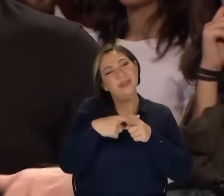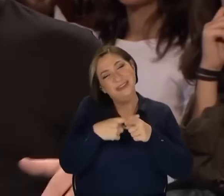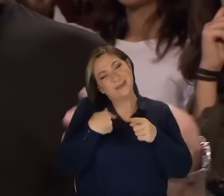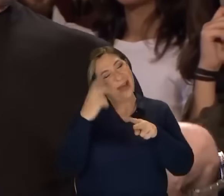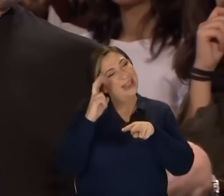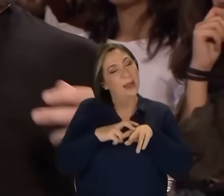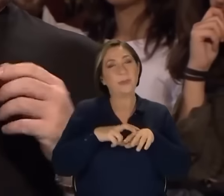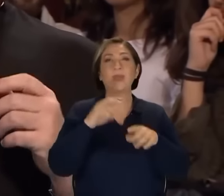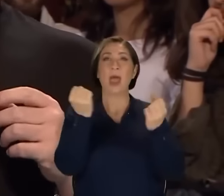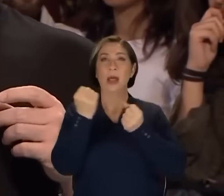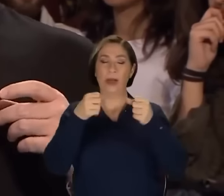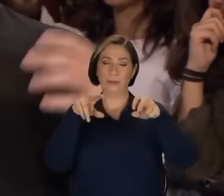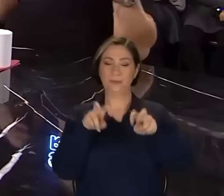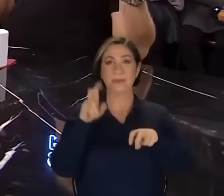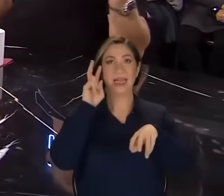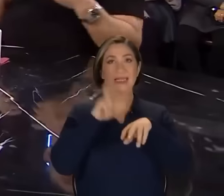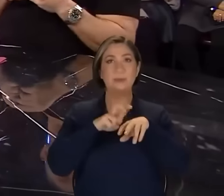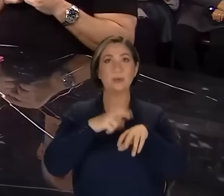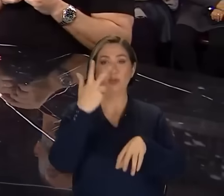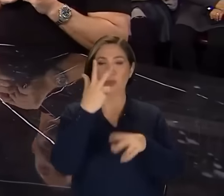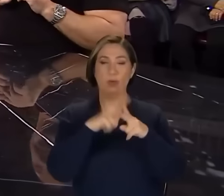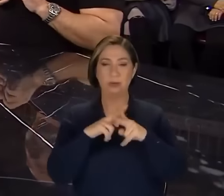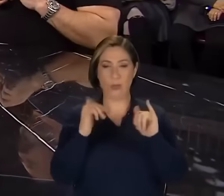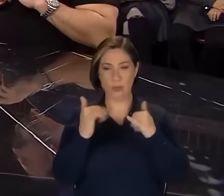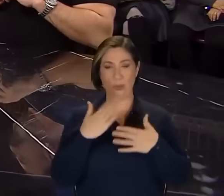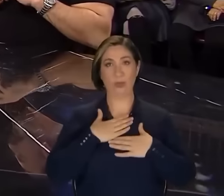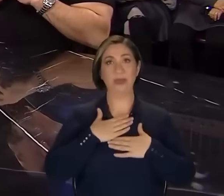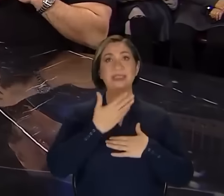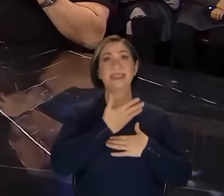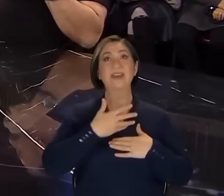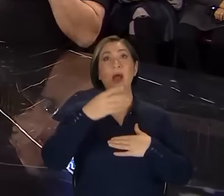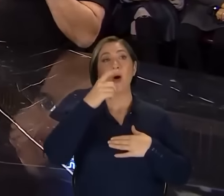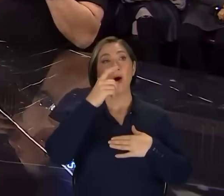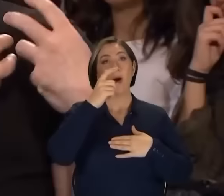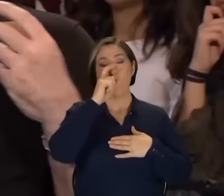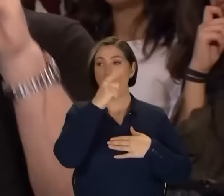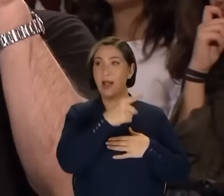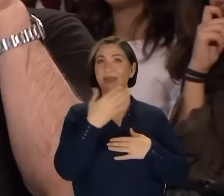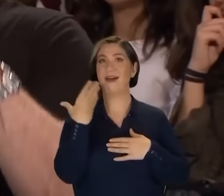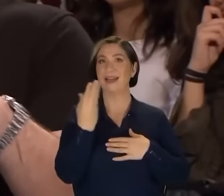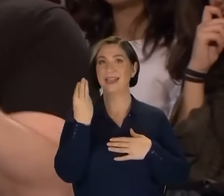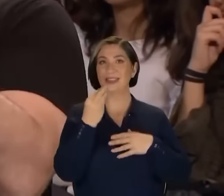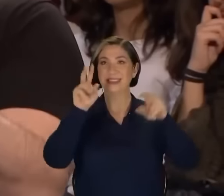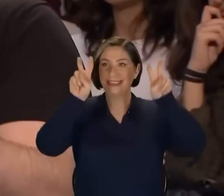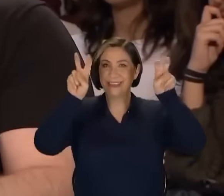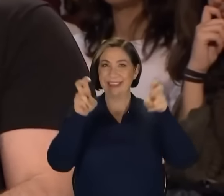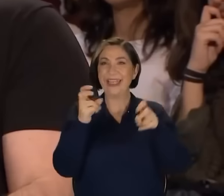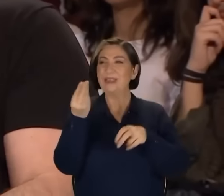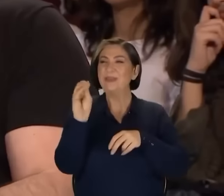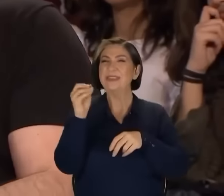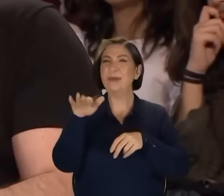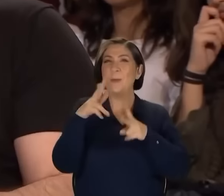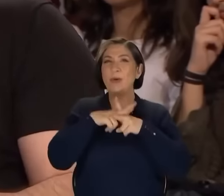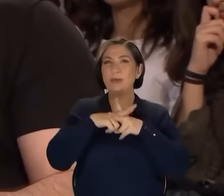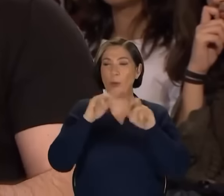paylaşayım arabanın içindeyiz hatırlar mısın 3 polisi oynuyorduk biz sevgili Okan da daha genç tırnak içinde Çömez